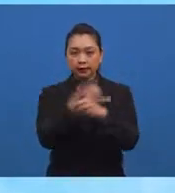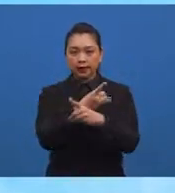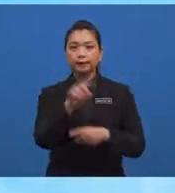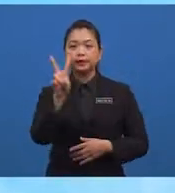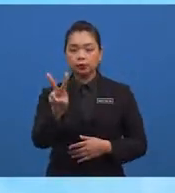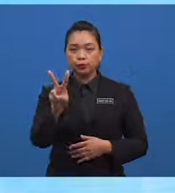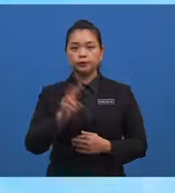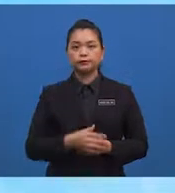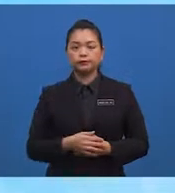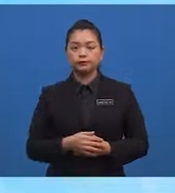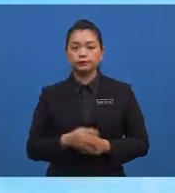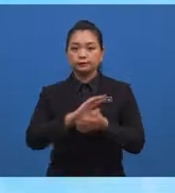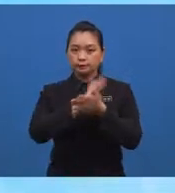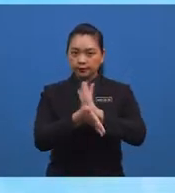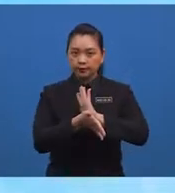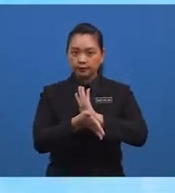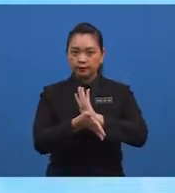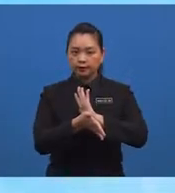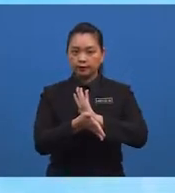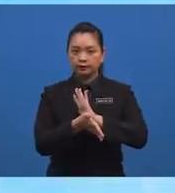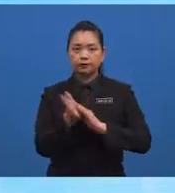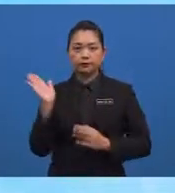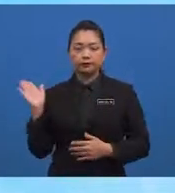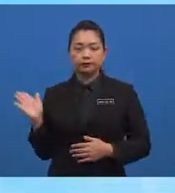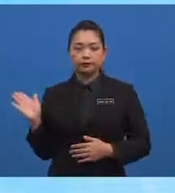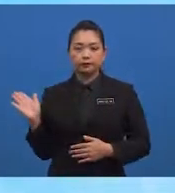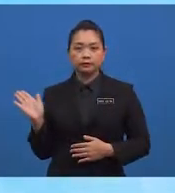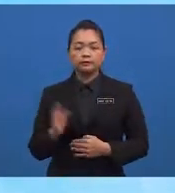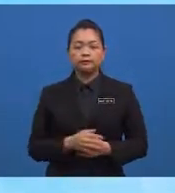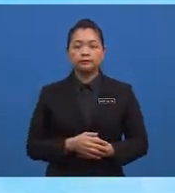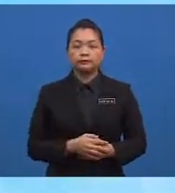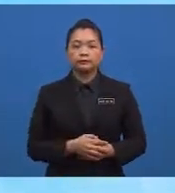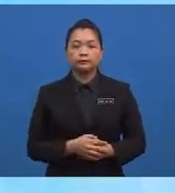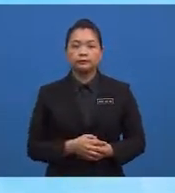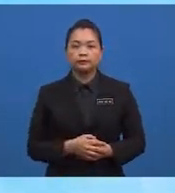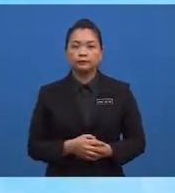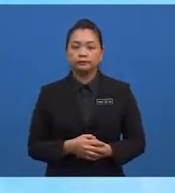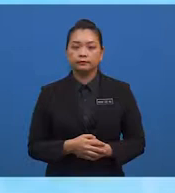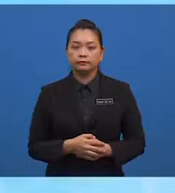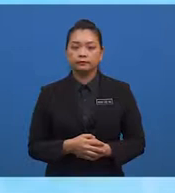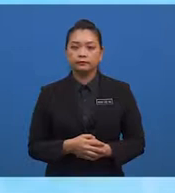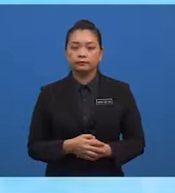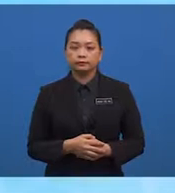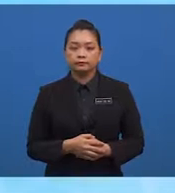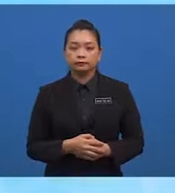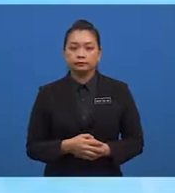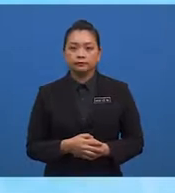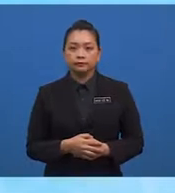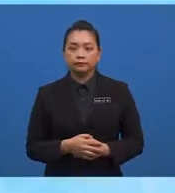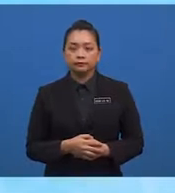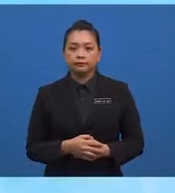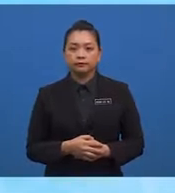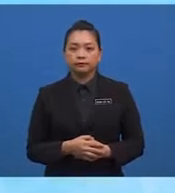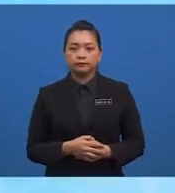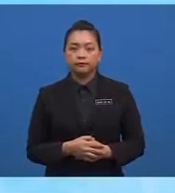dengan 2. Maka 64 cm persegi tolak dengan 16